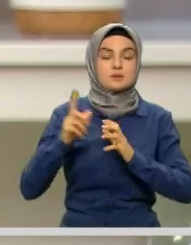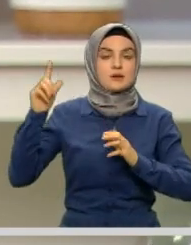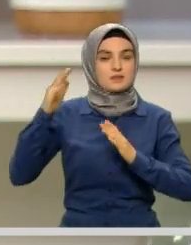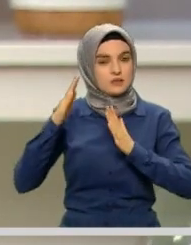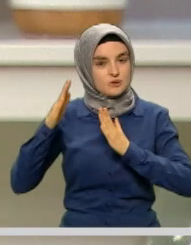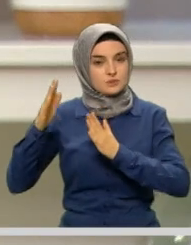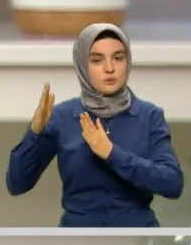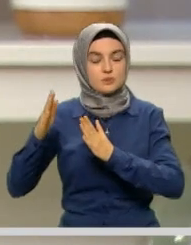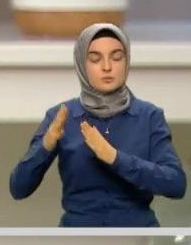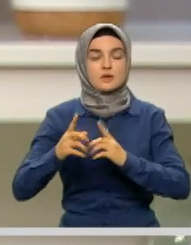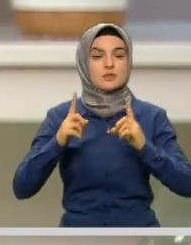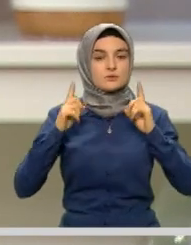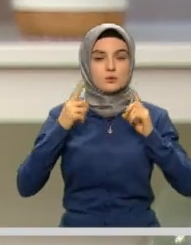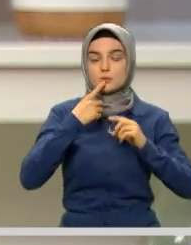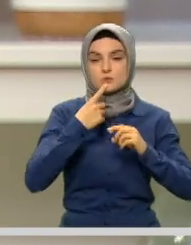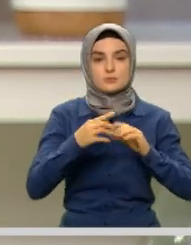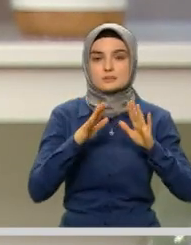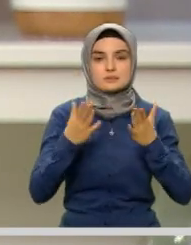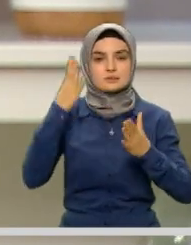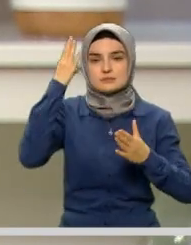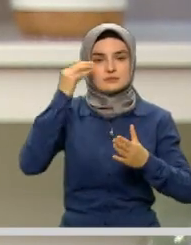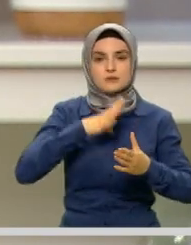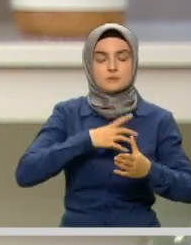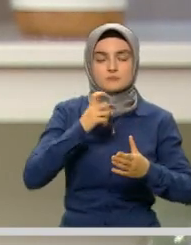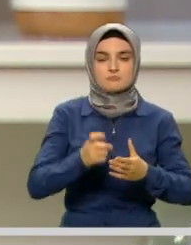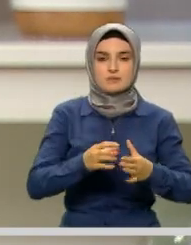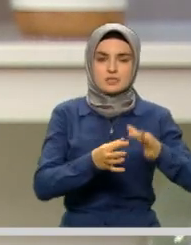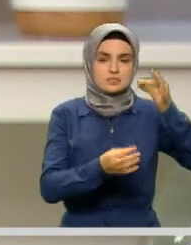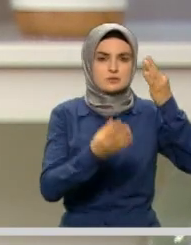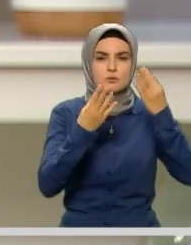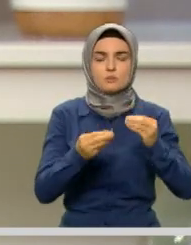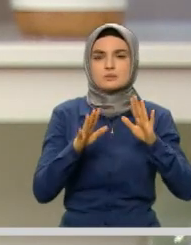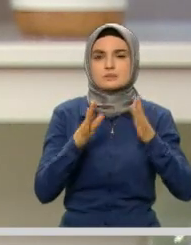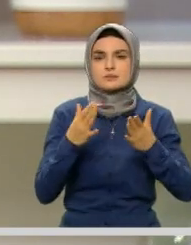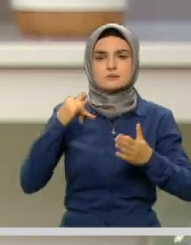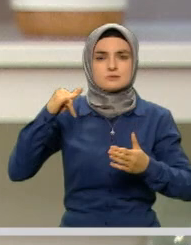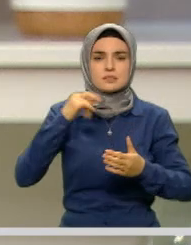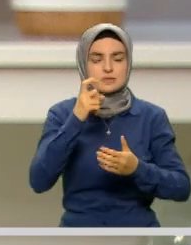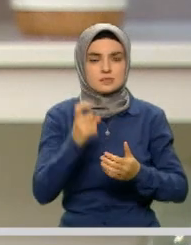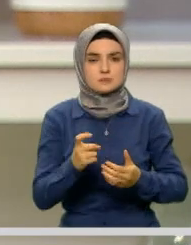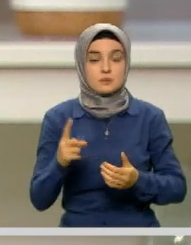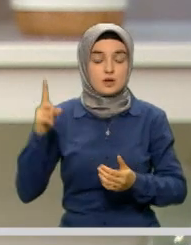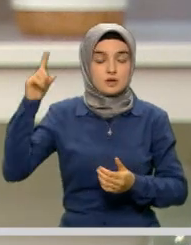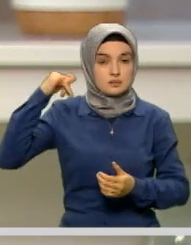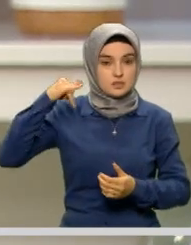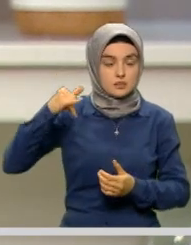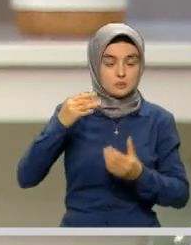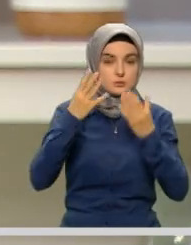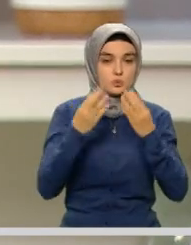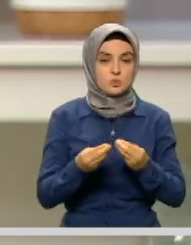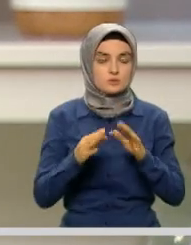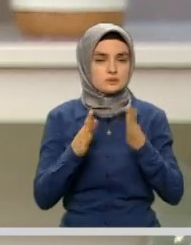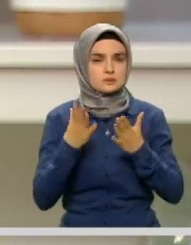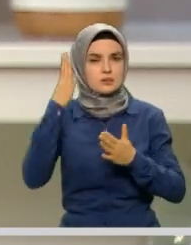tövbe, istiğfar etme. Nedir bunlar? Ne anlama geliyor? İnsan olmakla nasıl yaklaşıyor? Rabbe yaklaşmamız manasında